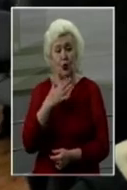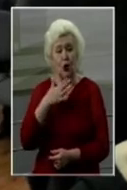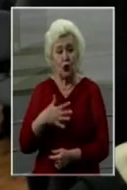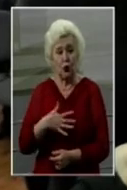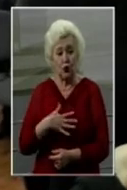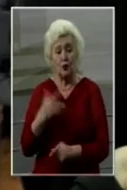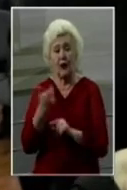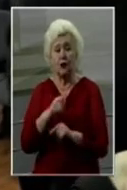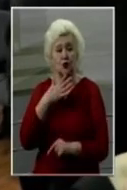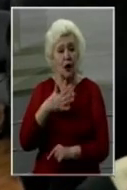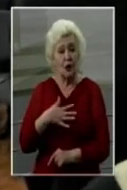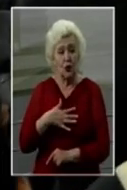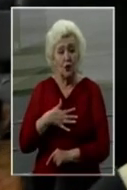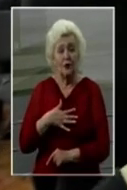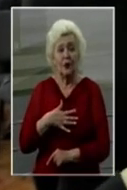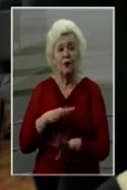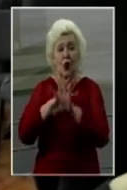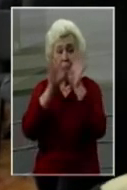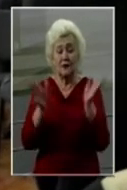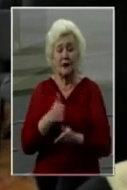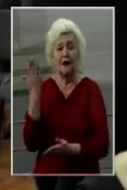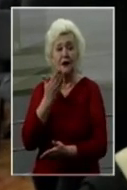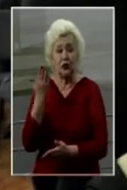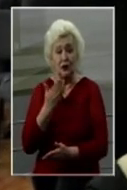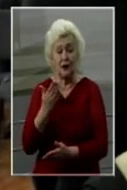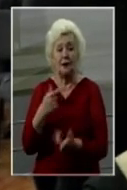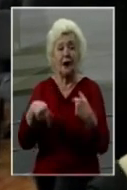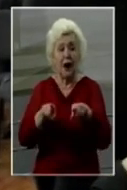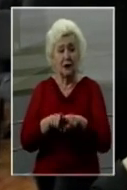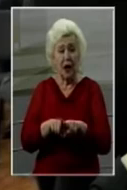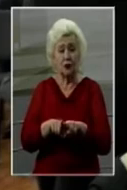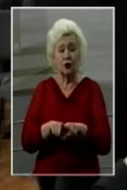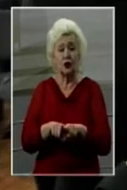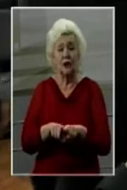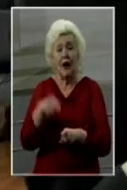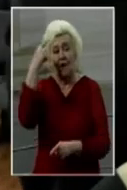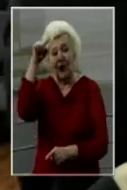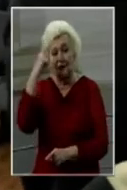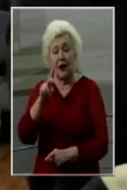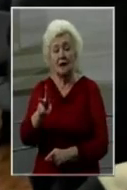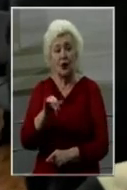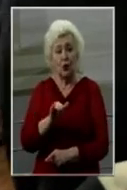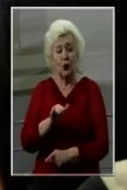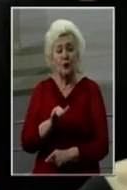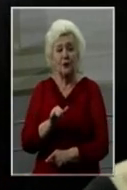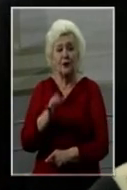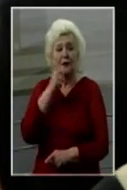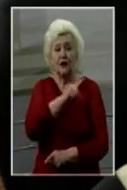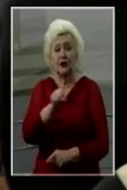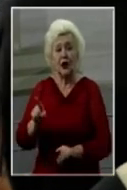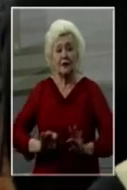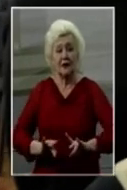усі дуже полюбляємо взагалі читати, а також фантастику. Часодії